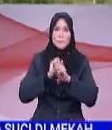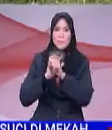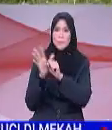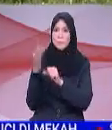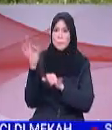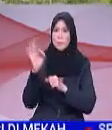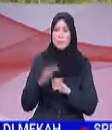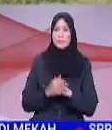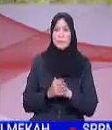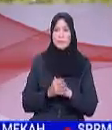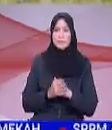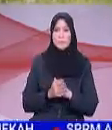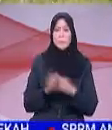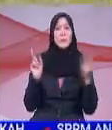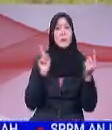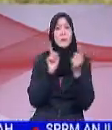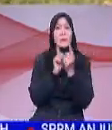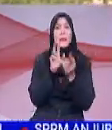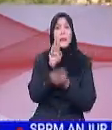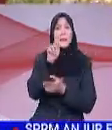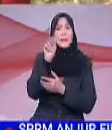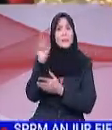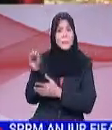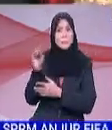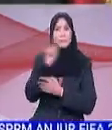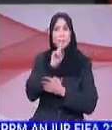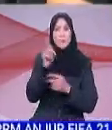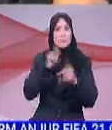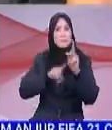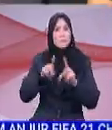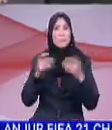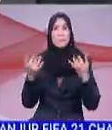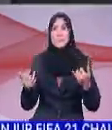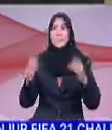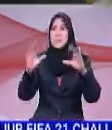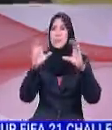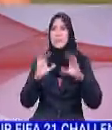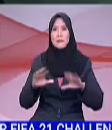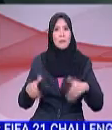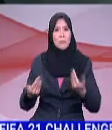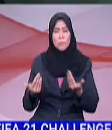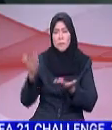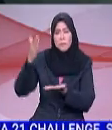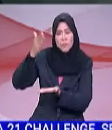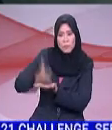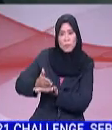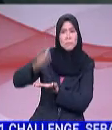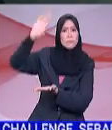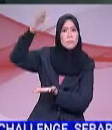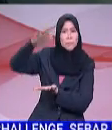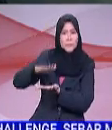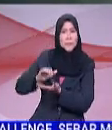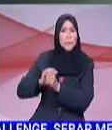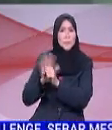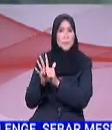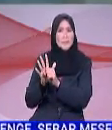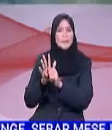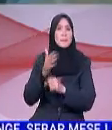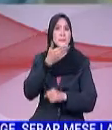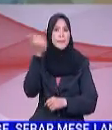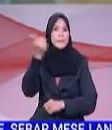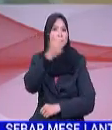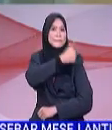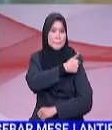Ketika ditemui RTM, penduduk mengakui satu-satunya jalan untuk keluar daripada belenggu pandemik adalah mendapatkan vaksin